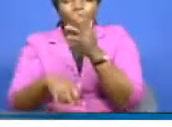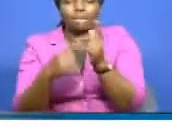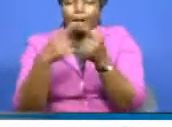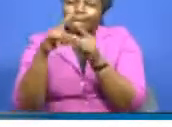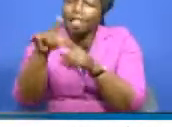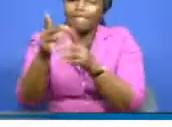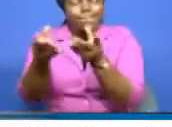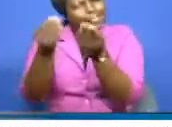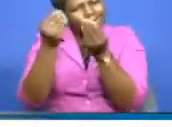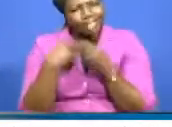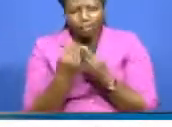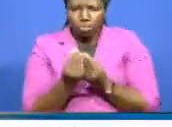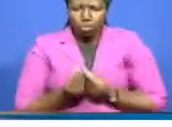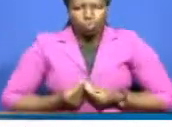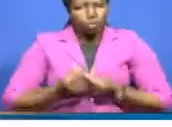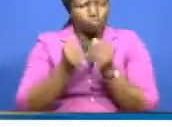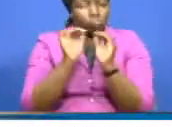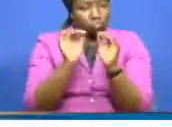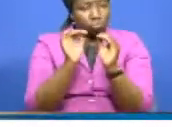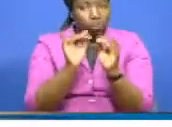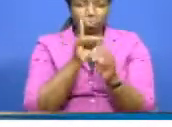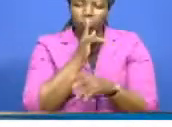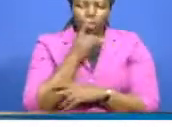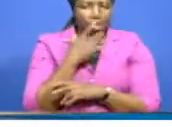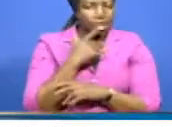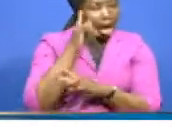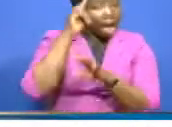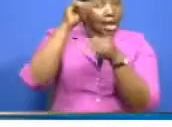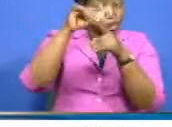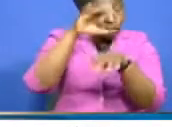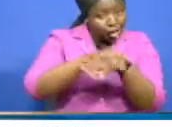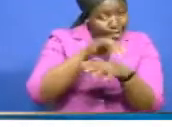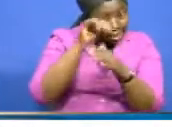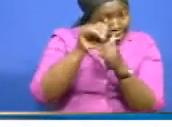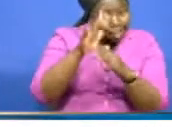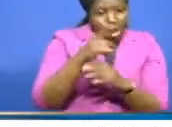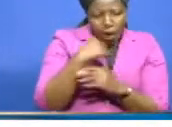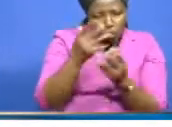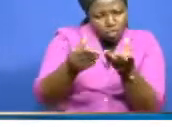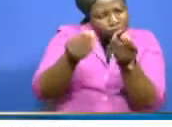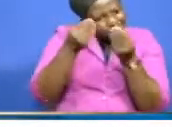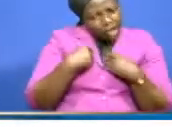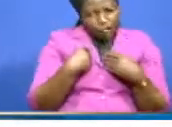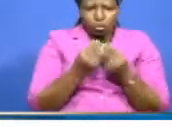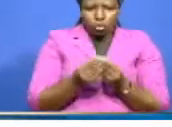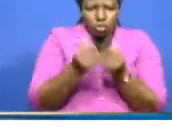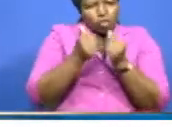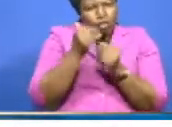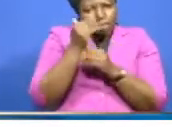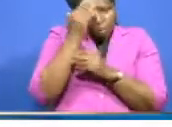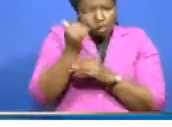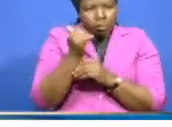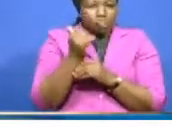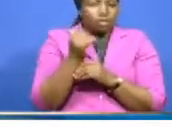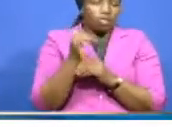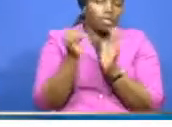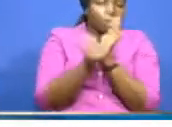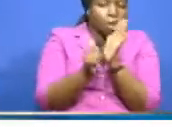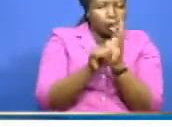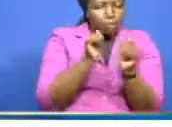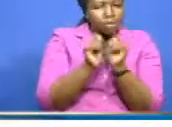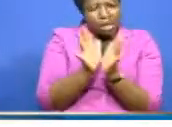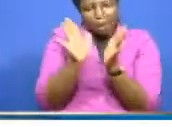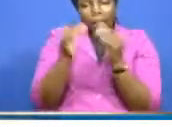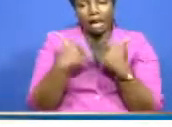hatoi suluhisho. Sasa tuangalia wale viongozi ambao watatoa suluhisho kulingana na tabu ambayo yule mwananchi ako nazo, na